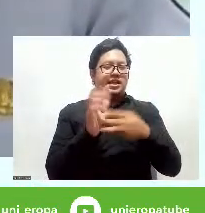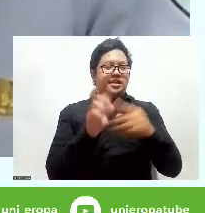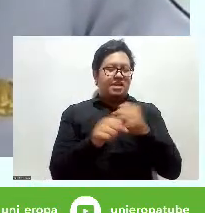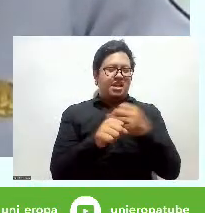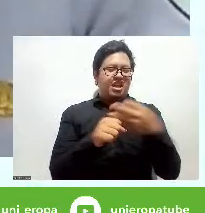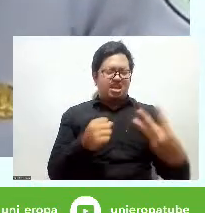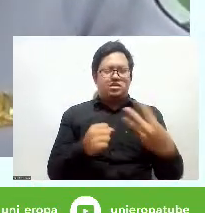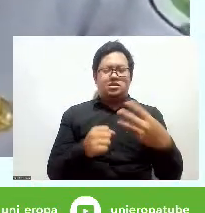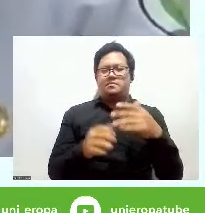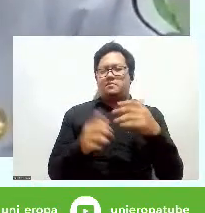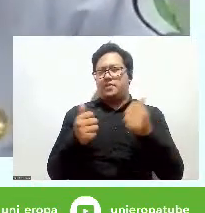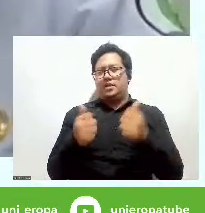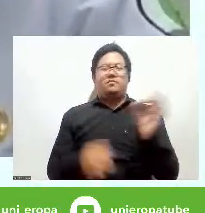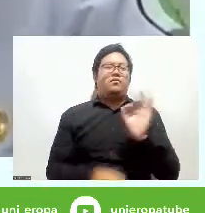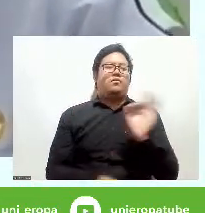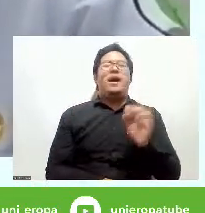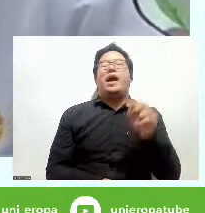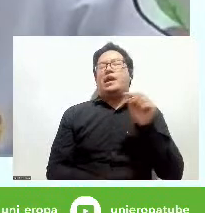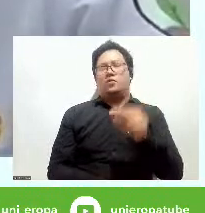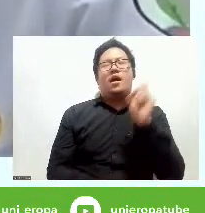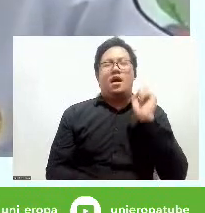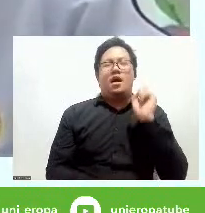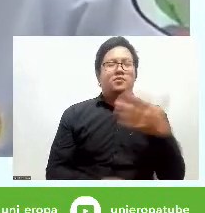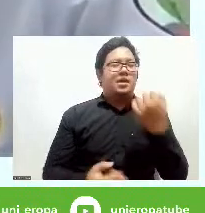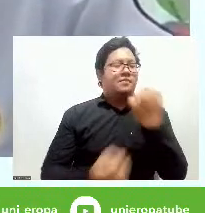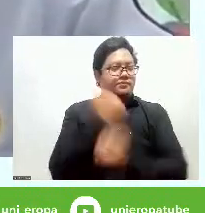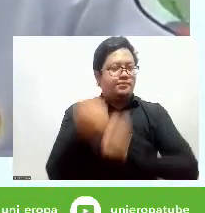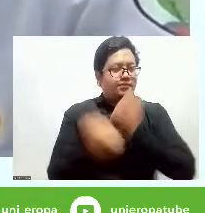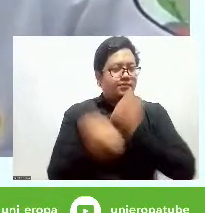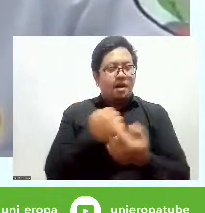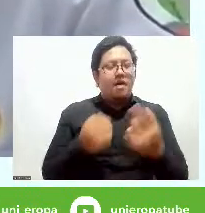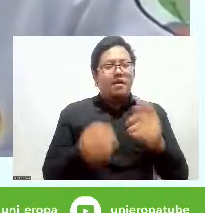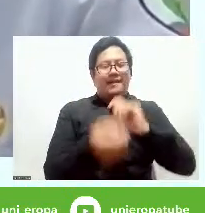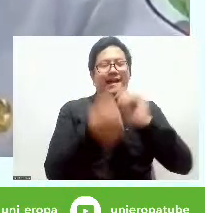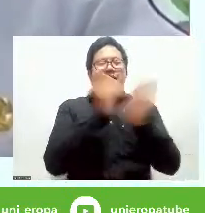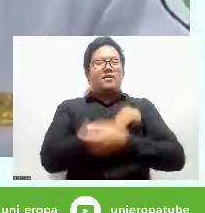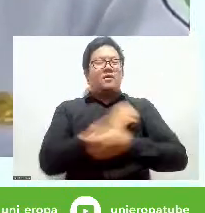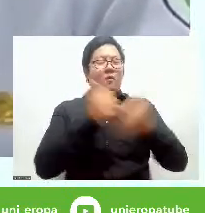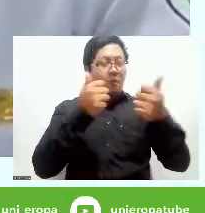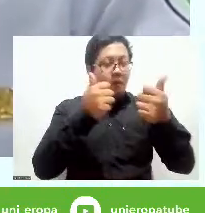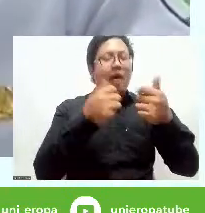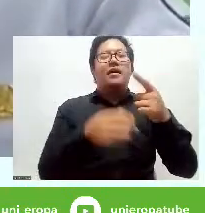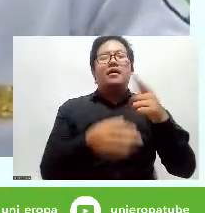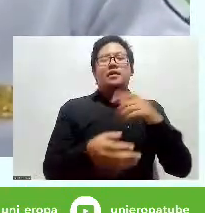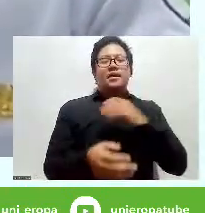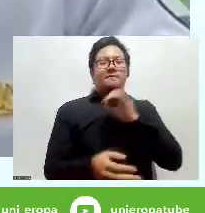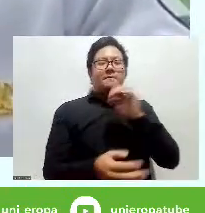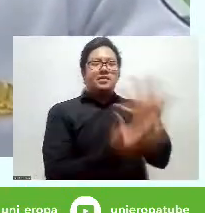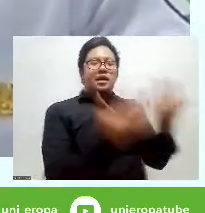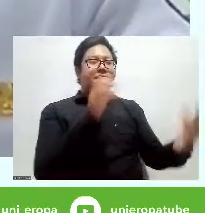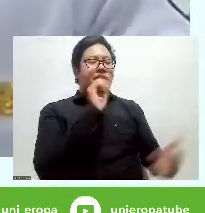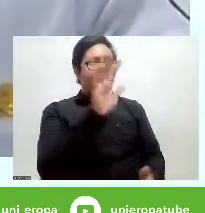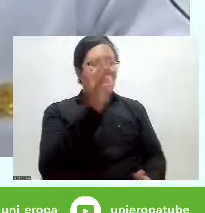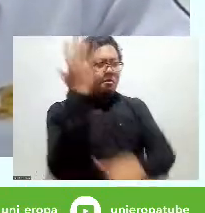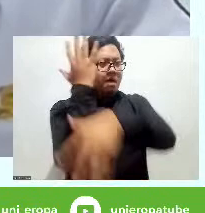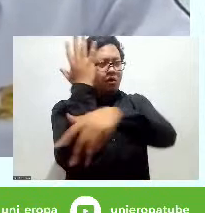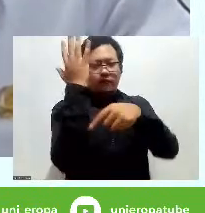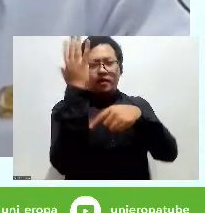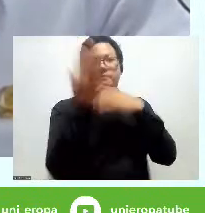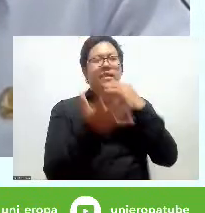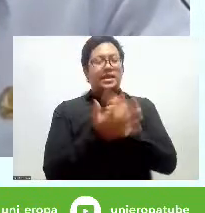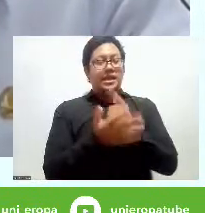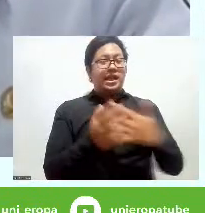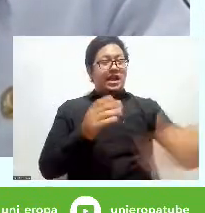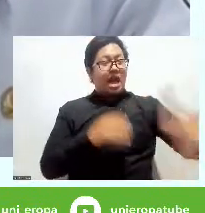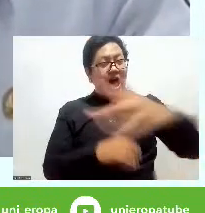hal yang bagus banget gan itu harus terus digalakkan tentang mangrove ini penting sebelum bicara tentang laut ya laut